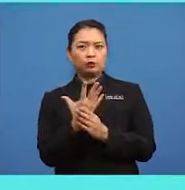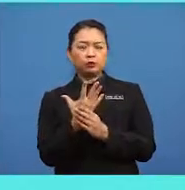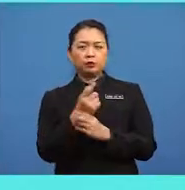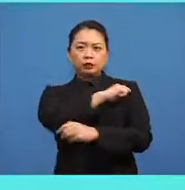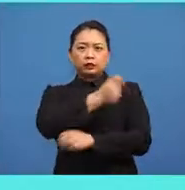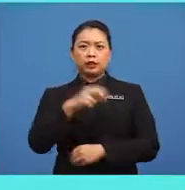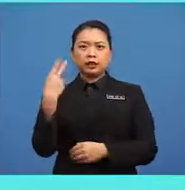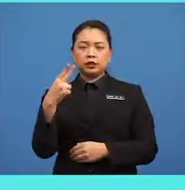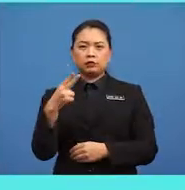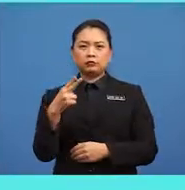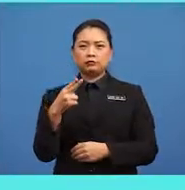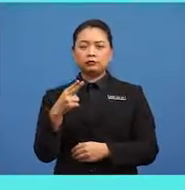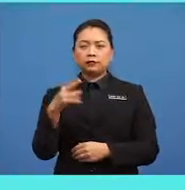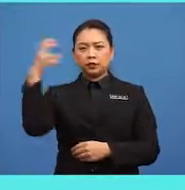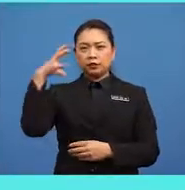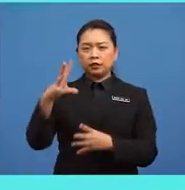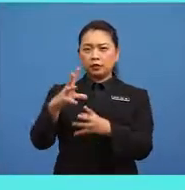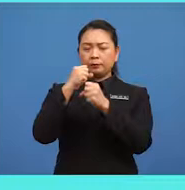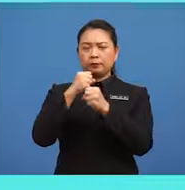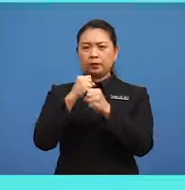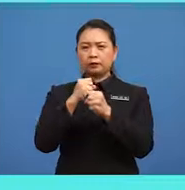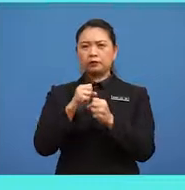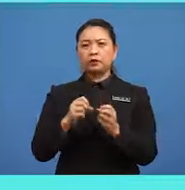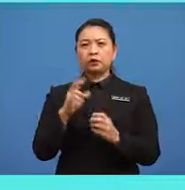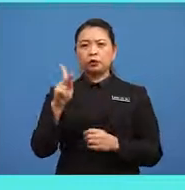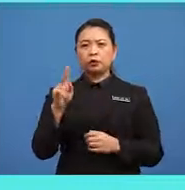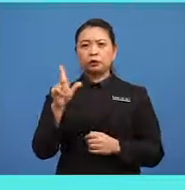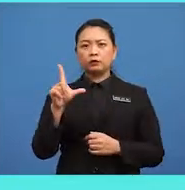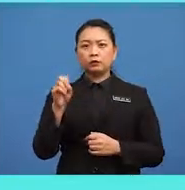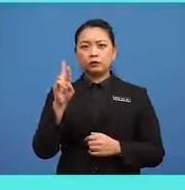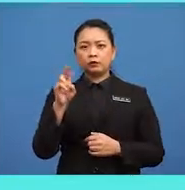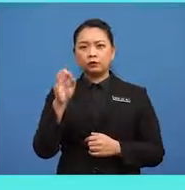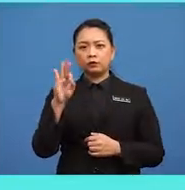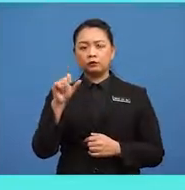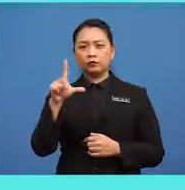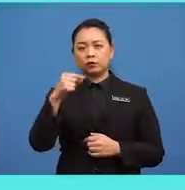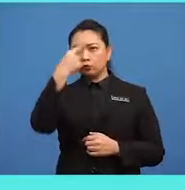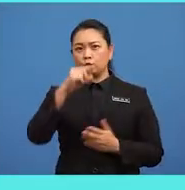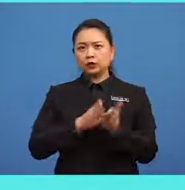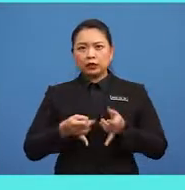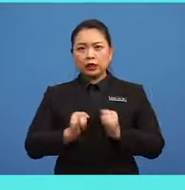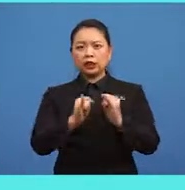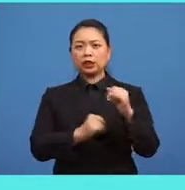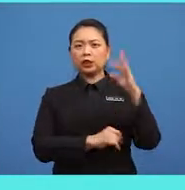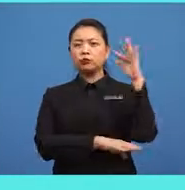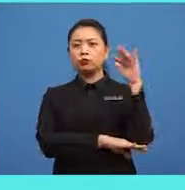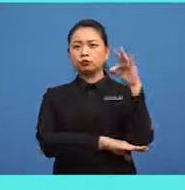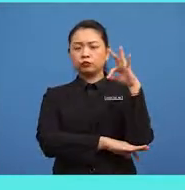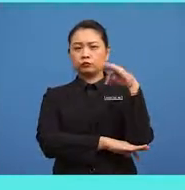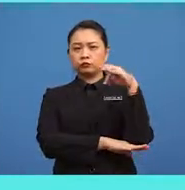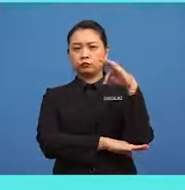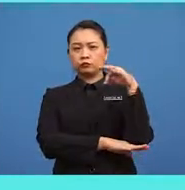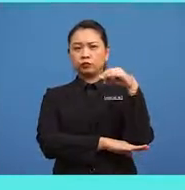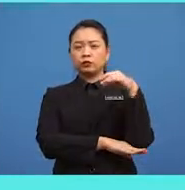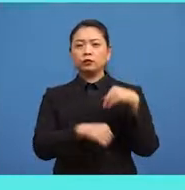cahaya diperangkap oleh klorofil untuk menjalankan fotosintesis bagi